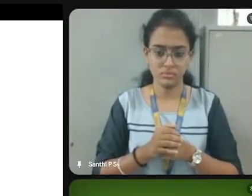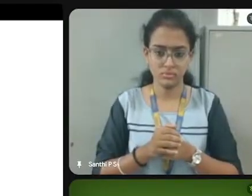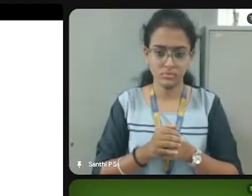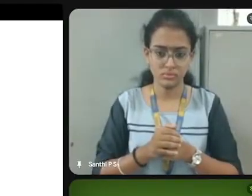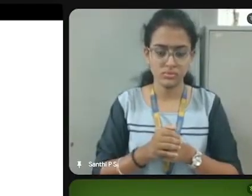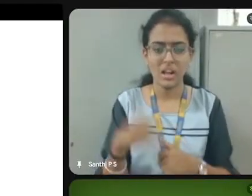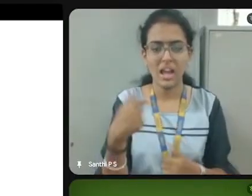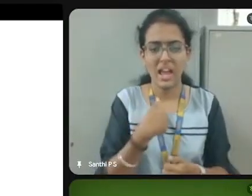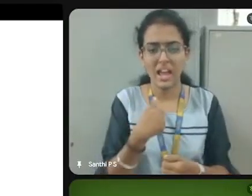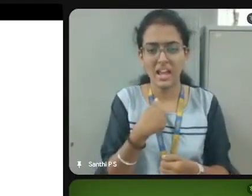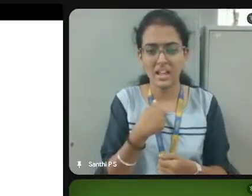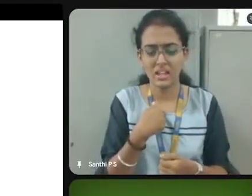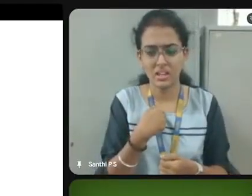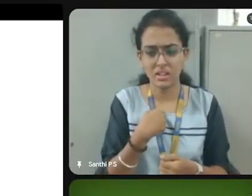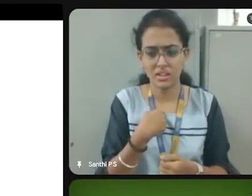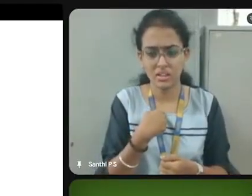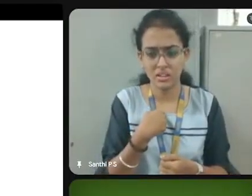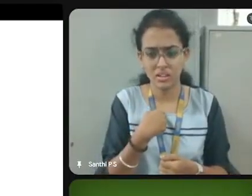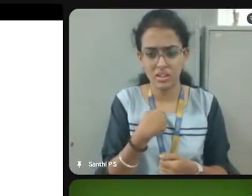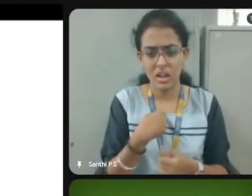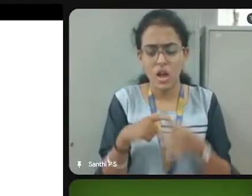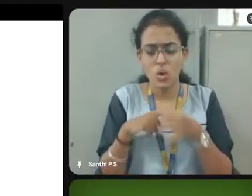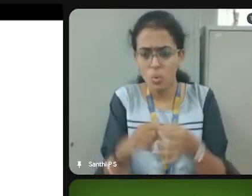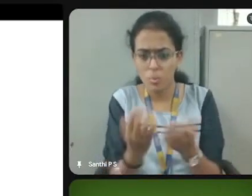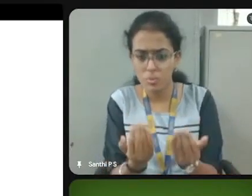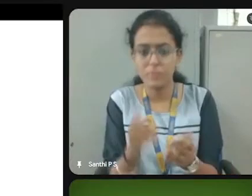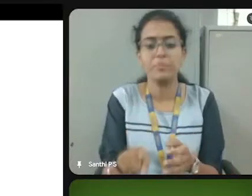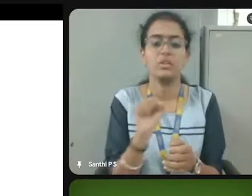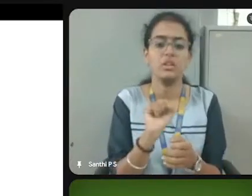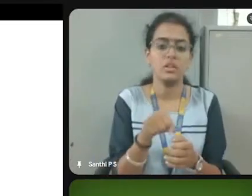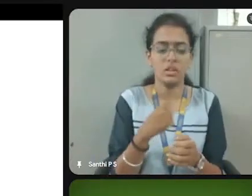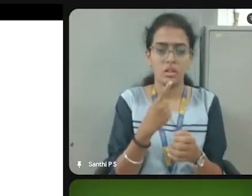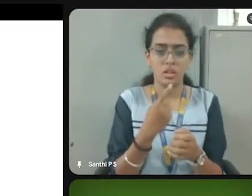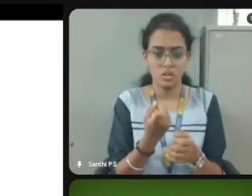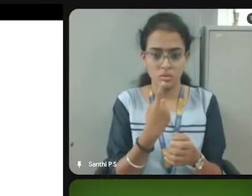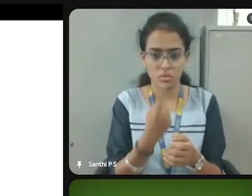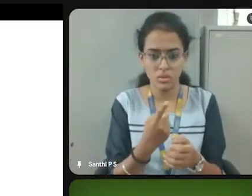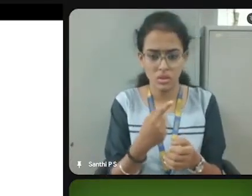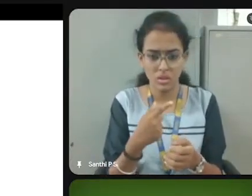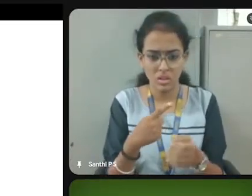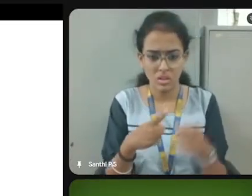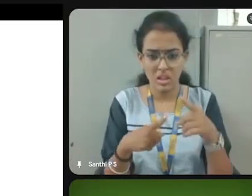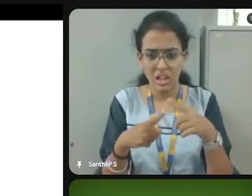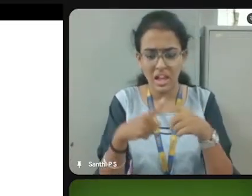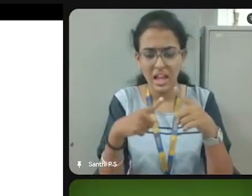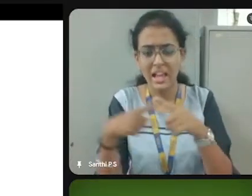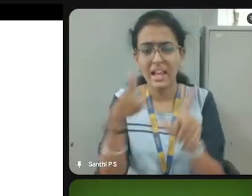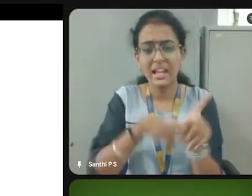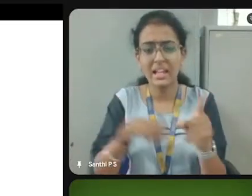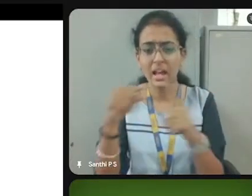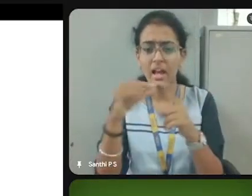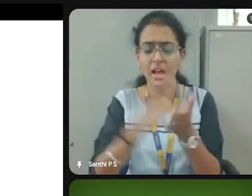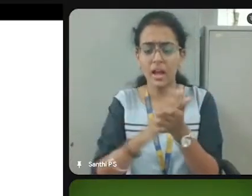മാം, എനിക്കൊന്ന് ഇടപെടാൻ പറ്റുമോ? അതെ, ചോദിച്ചോളൂ. അതെ, ഈ ടൈപ്പ് 1 ഡയബറ്റീസിന്റെ കാര്യം പറഞ്ഞതാണേ.